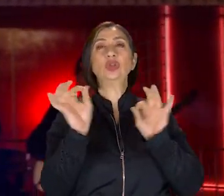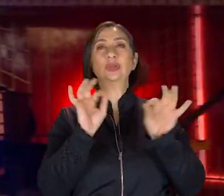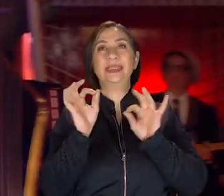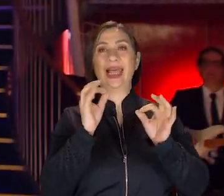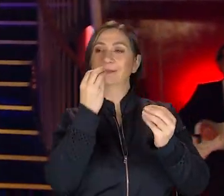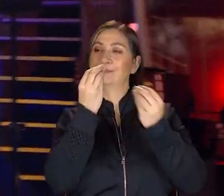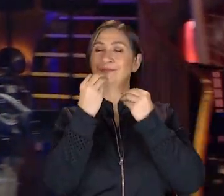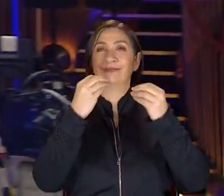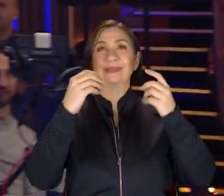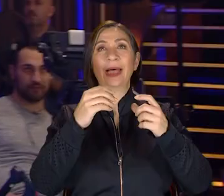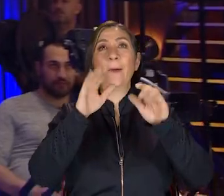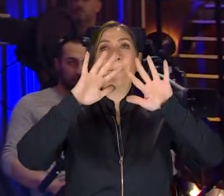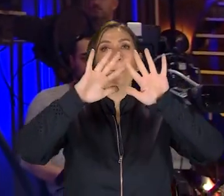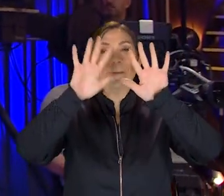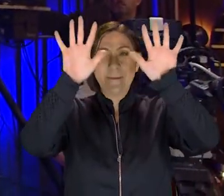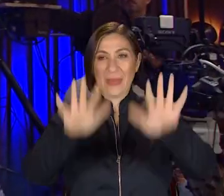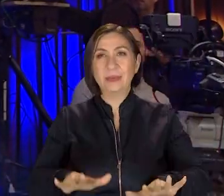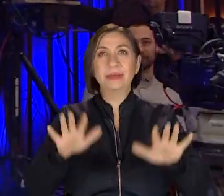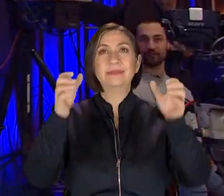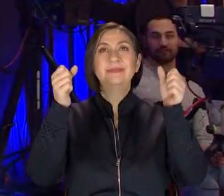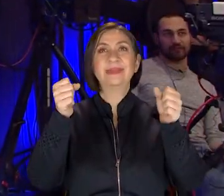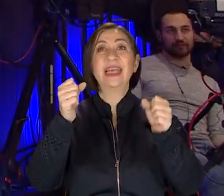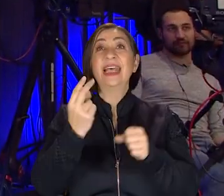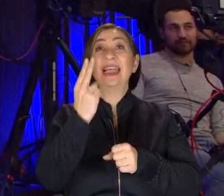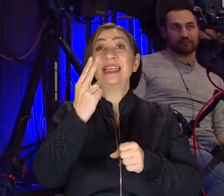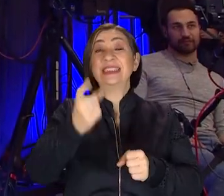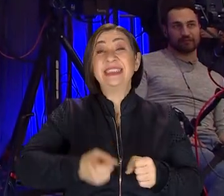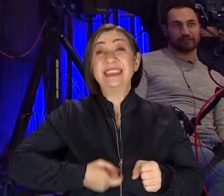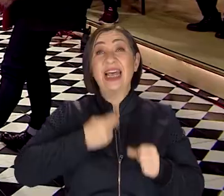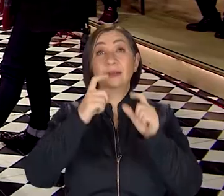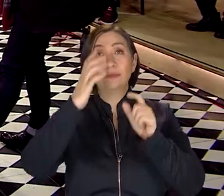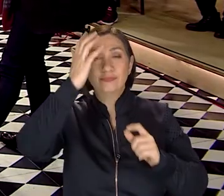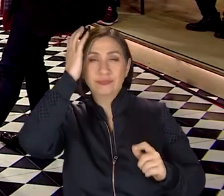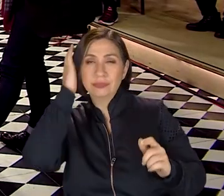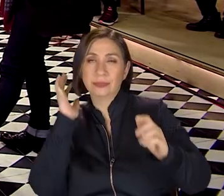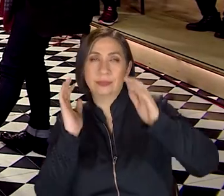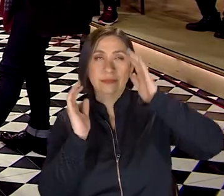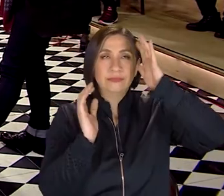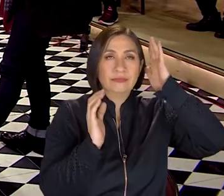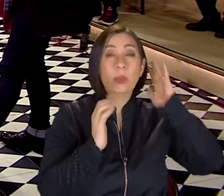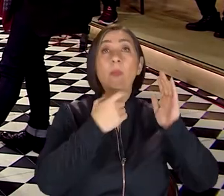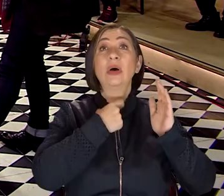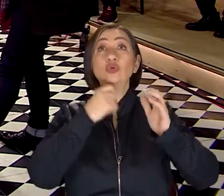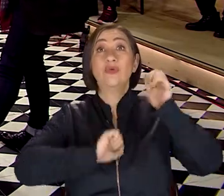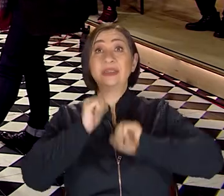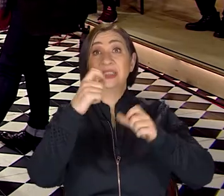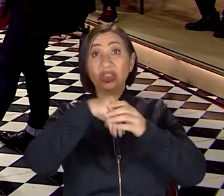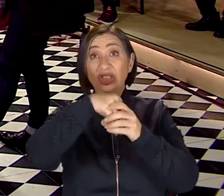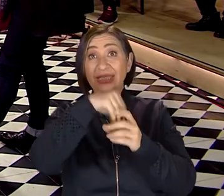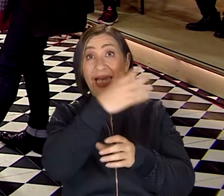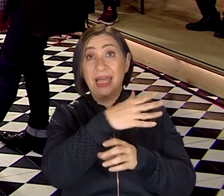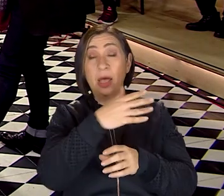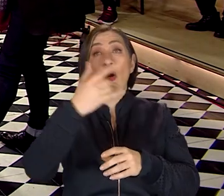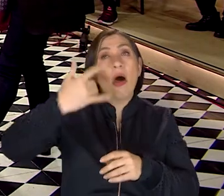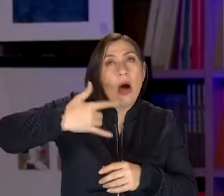kantininin parmaklıklarında 7 saat boyunca saçını okşadığı dönem Boğaziçi'nde. Evet.